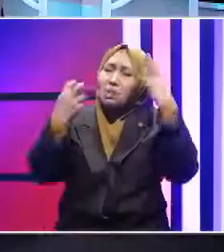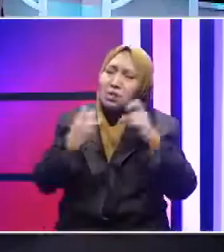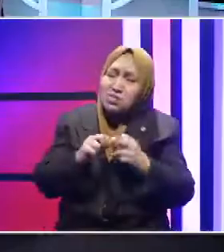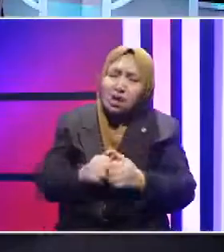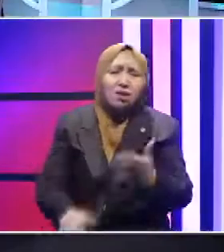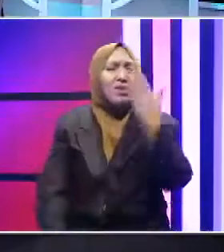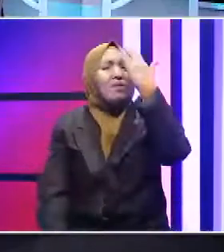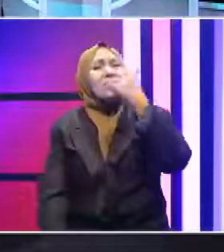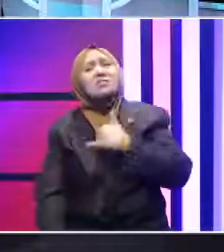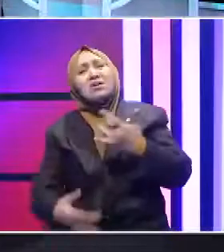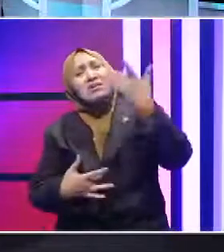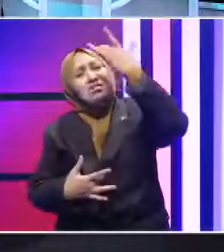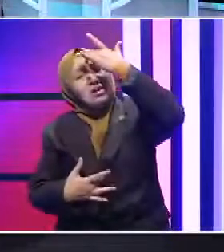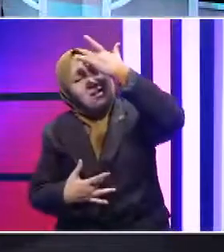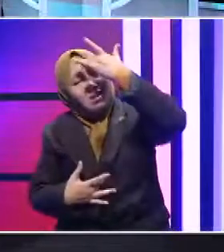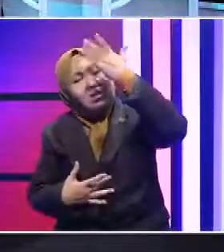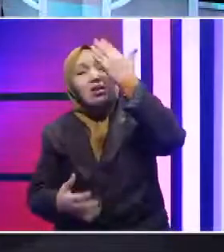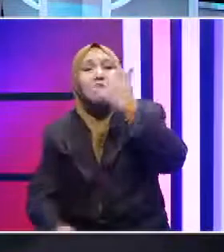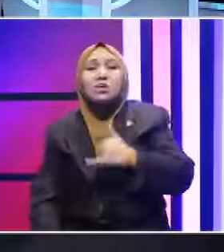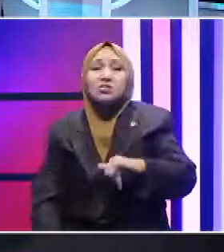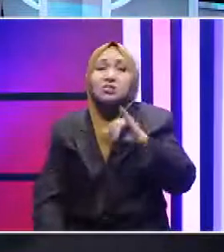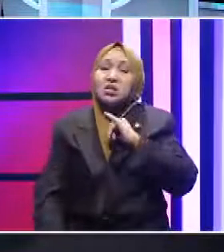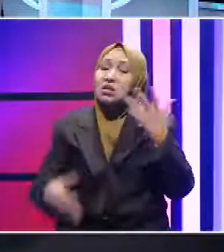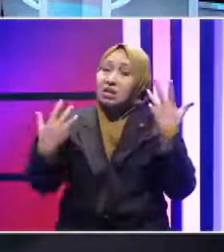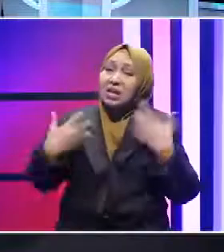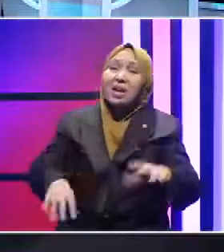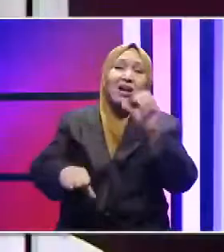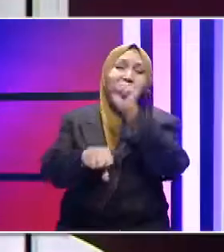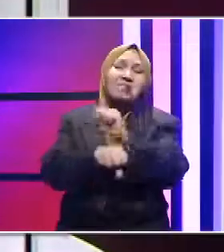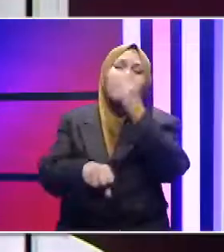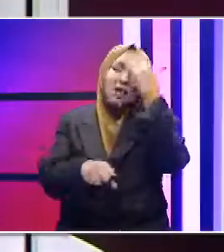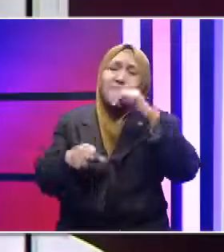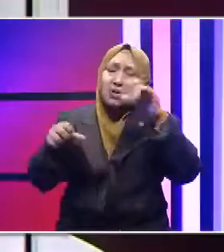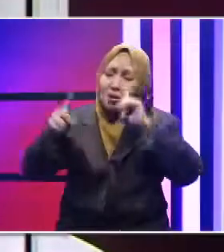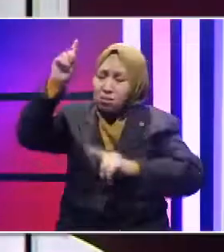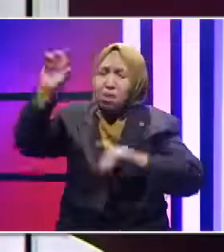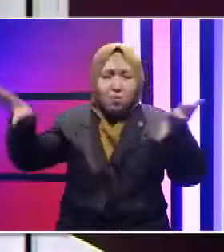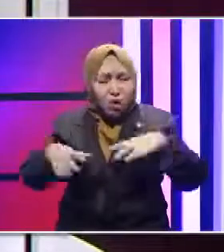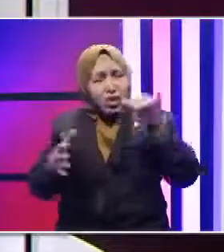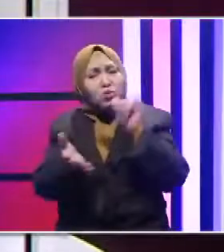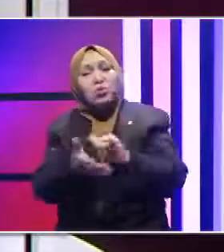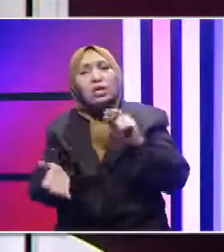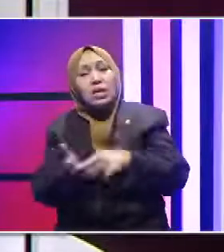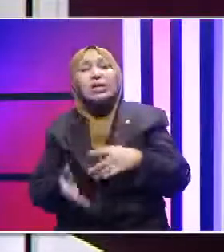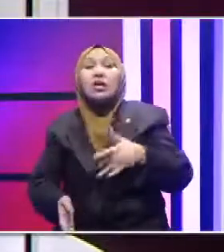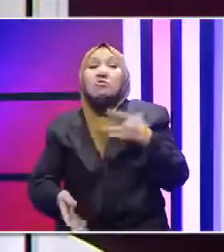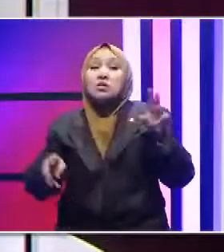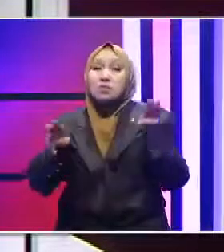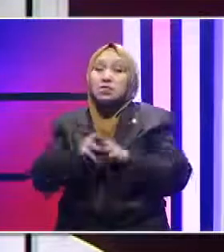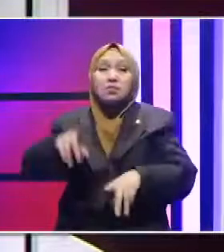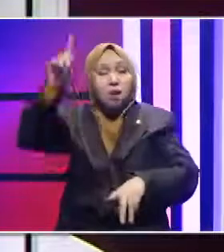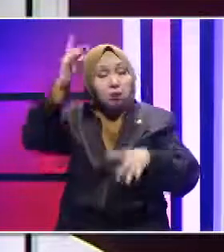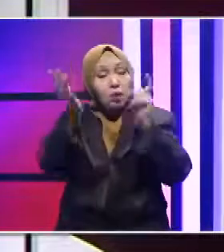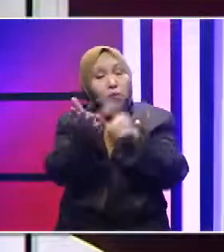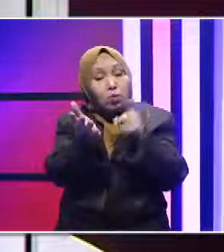mengapalah saya sakit, mengapa saya hilang kerja, mengapa Allah buat itu ini. Sebenarnya dia rasa macam Allah berhutang dengan